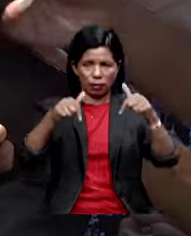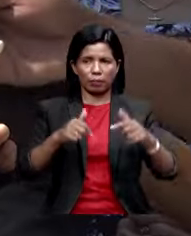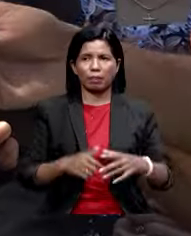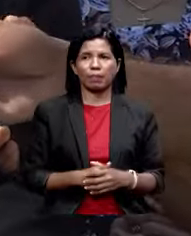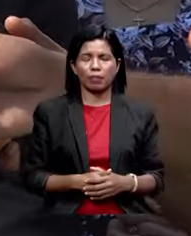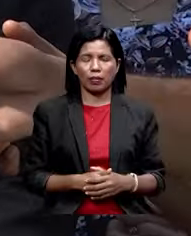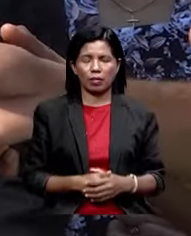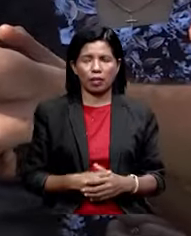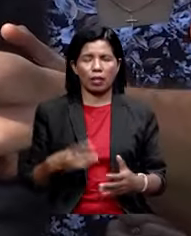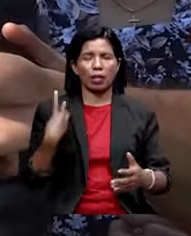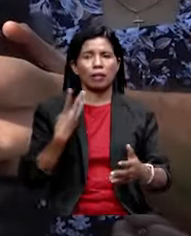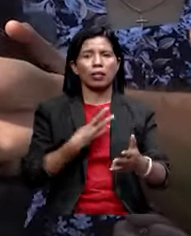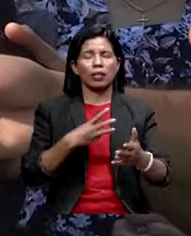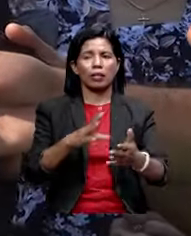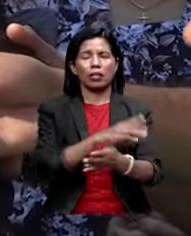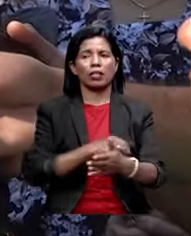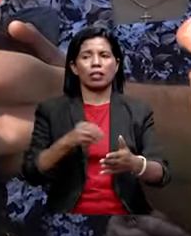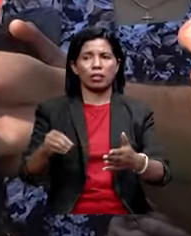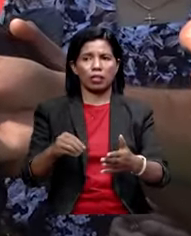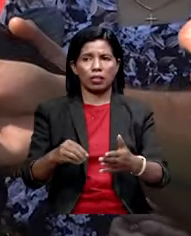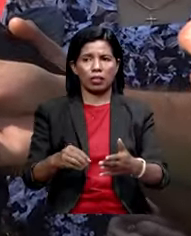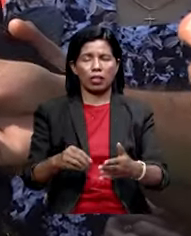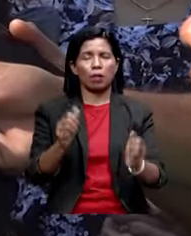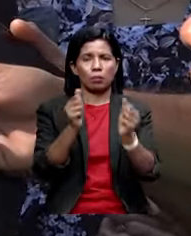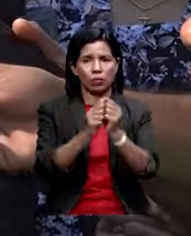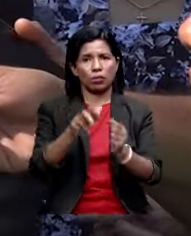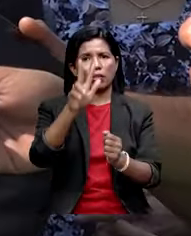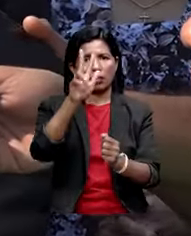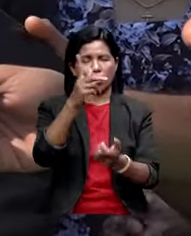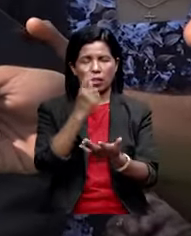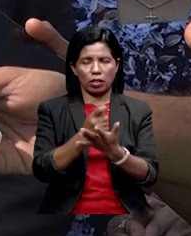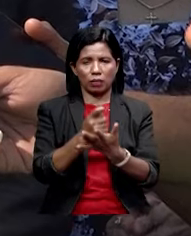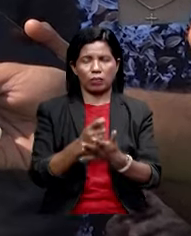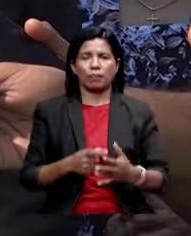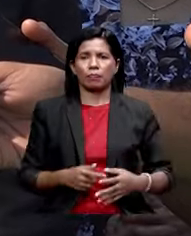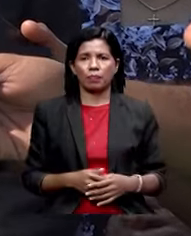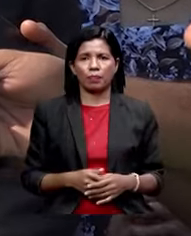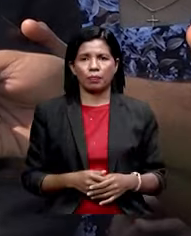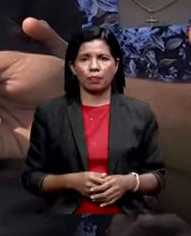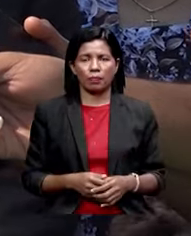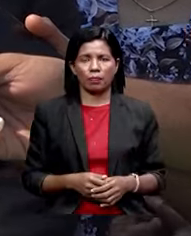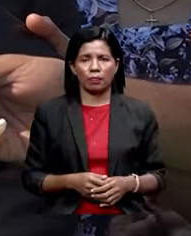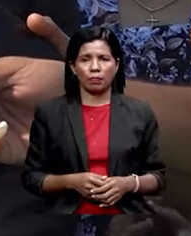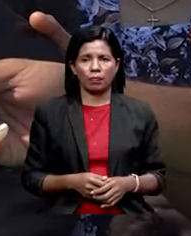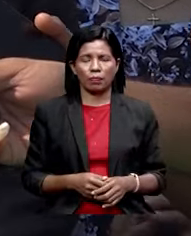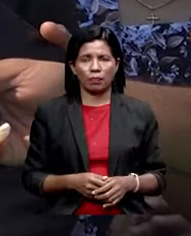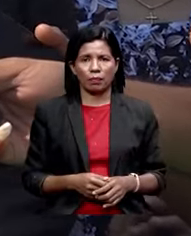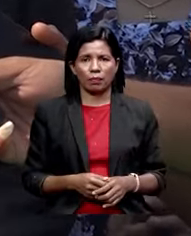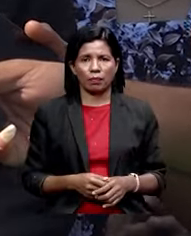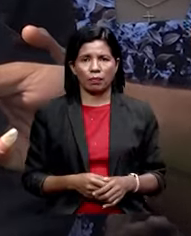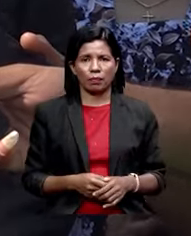catatan kami ya Setahu saya ada sekitar 3.000 ya tercatat di eh melalui gereja di